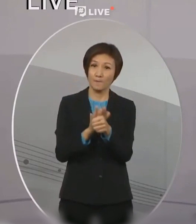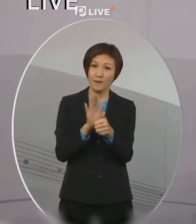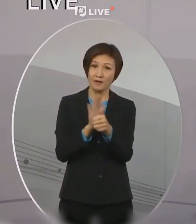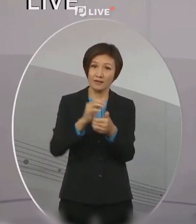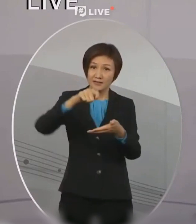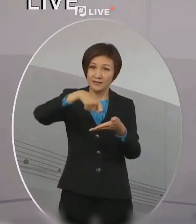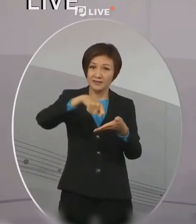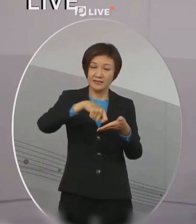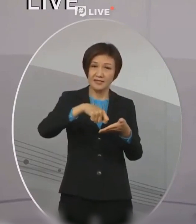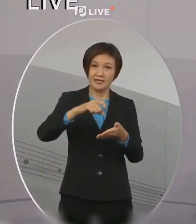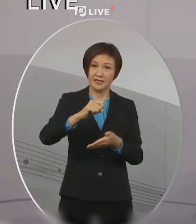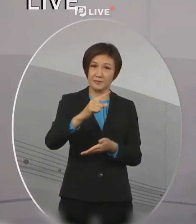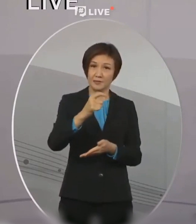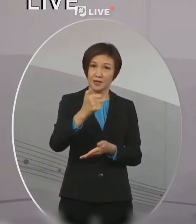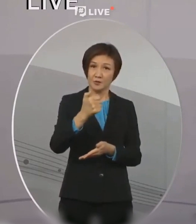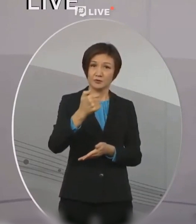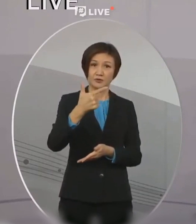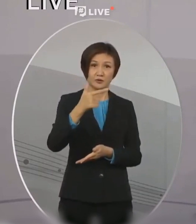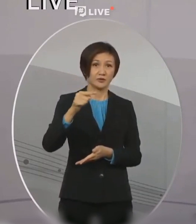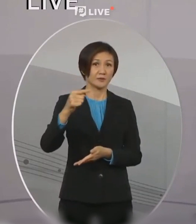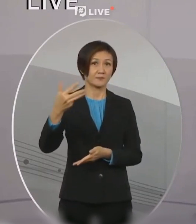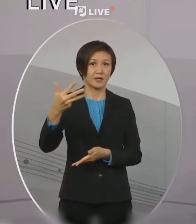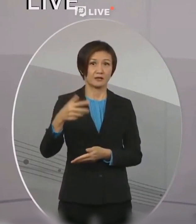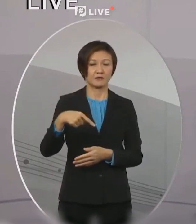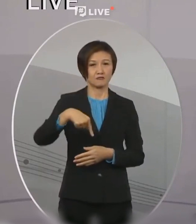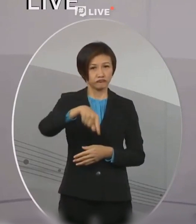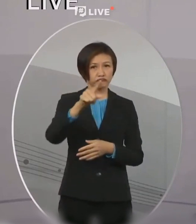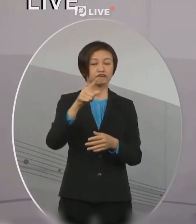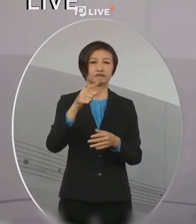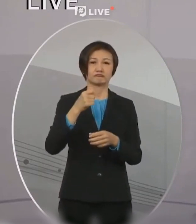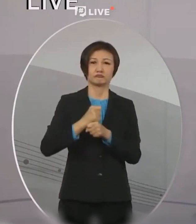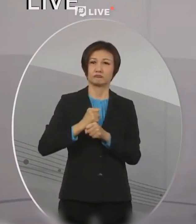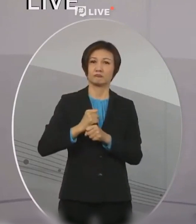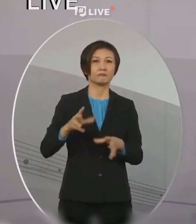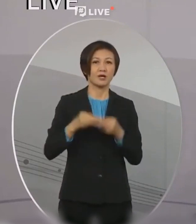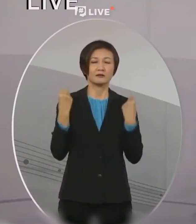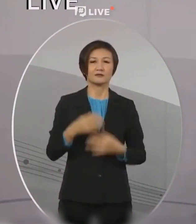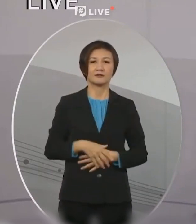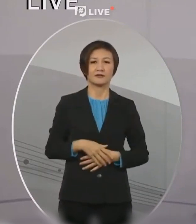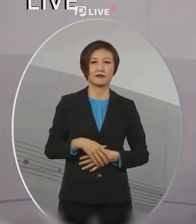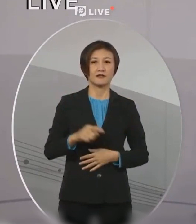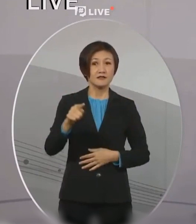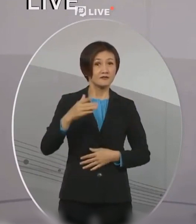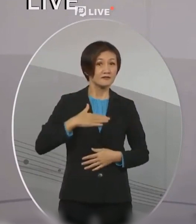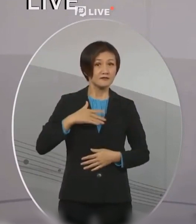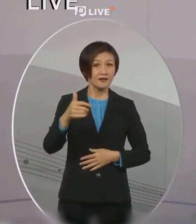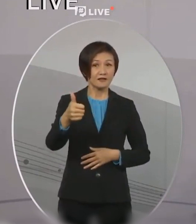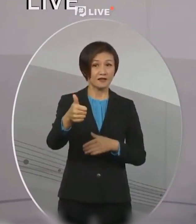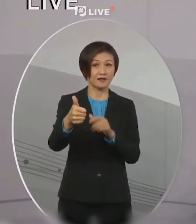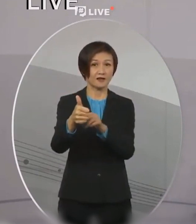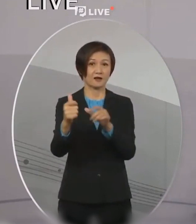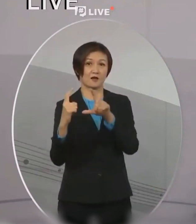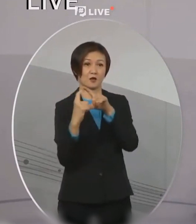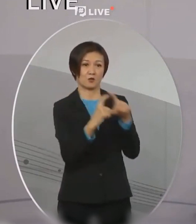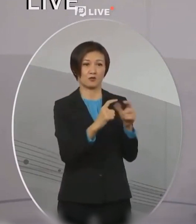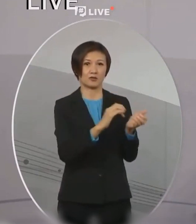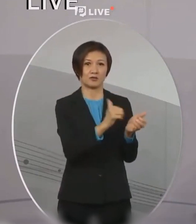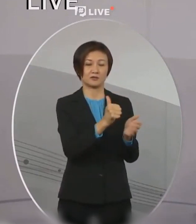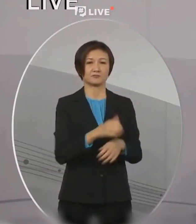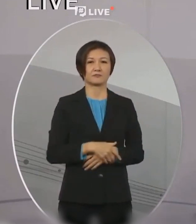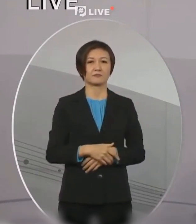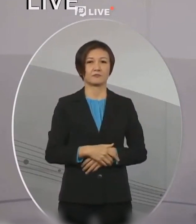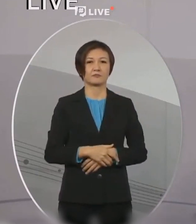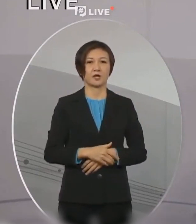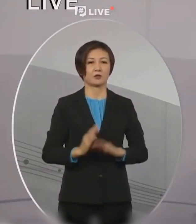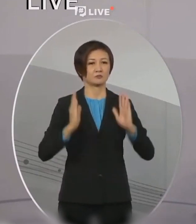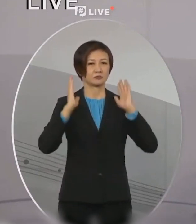个156.8，这样你就可以不当兵了。各位知道那位弟兄怎么说吗？他当下义正辞严